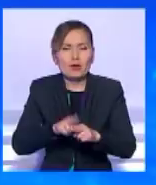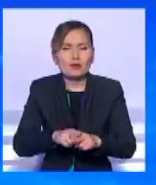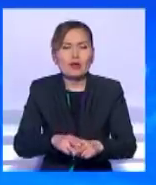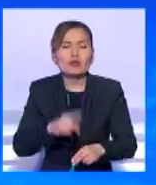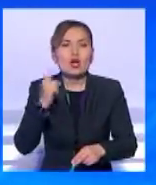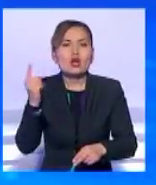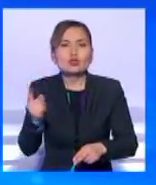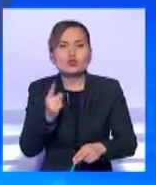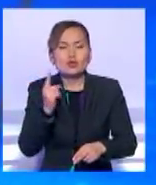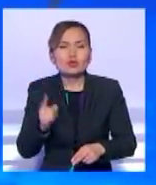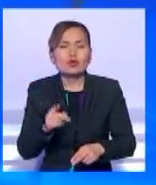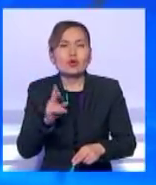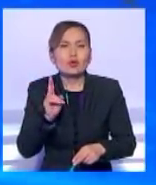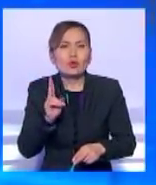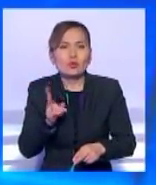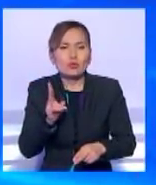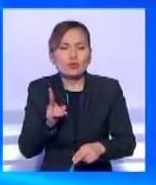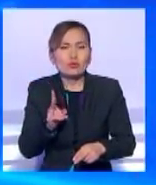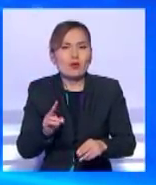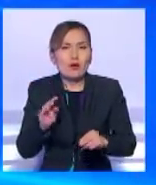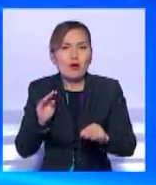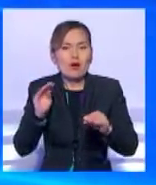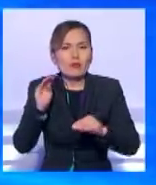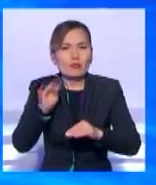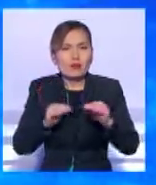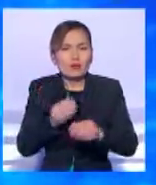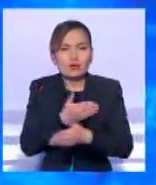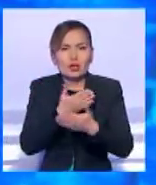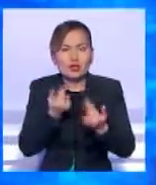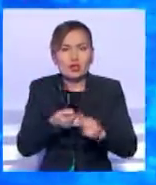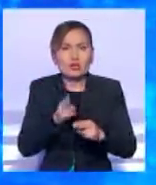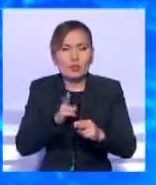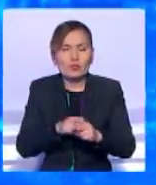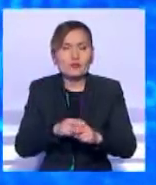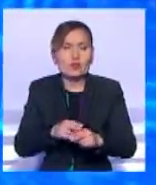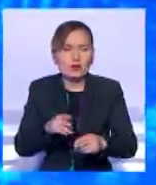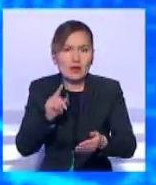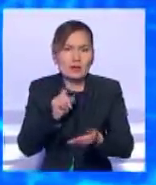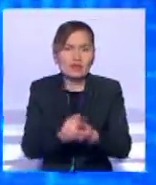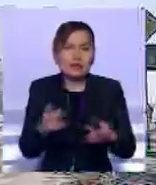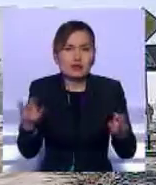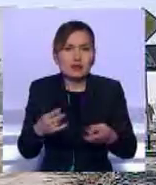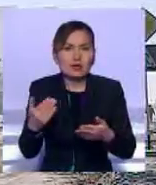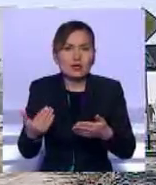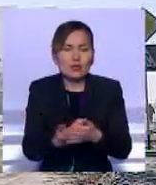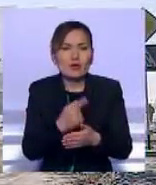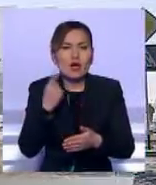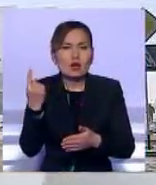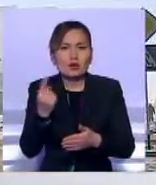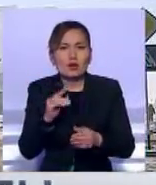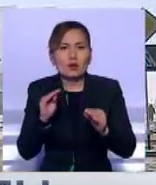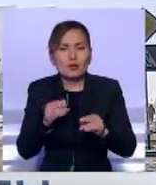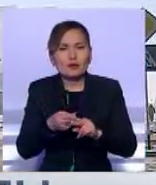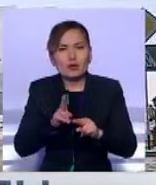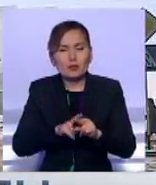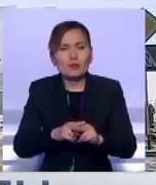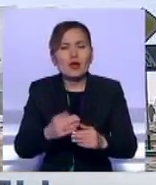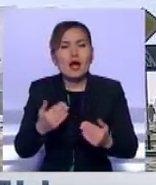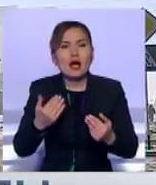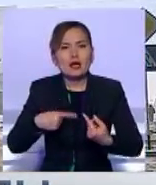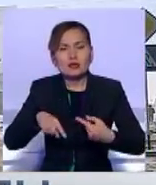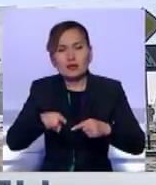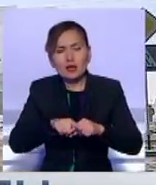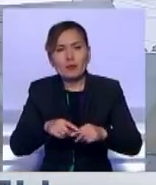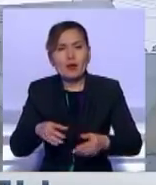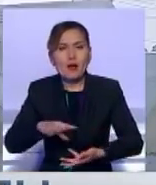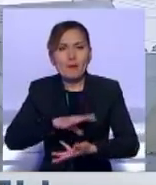тұлғалар ғана осындай жаңа тарифпен төлейді. Ал есептегіші барлар ескі тариф бойынша есеп айырысады. Астана су арнасы мемлекеттік коммуналды кәсіпорны